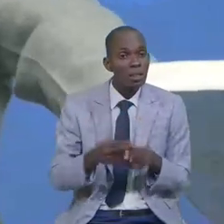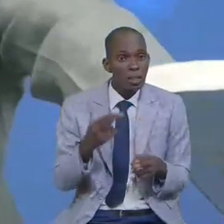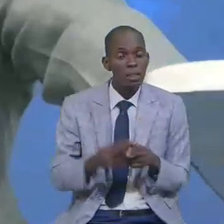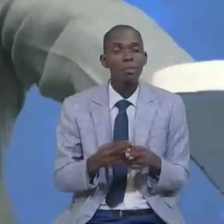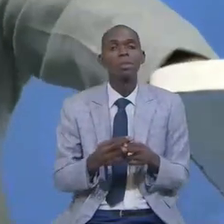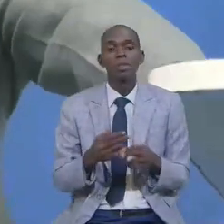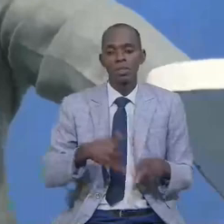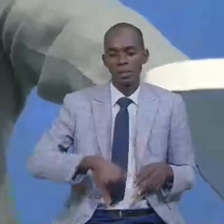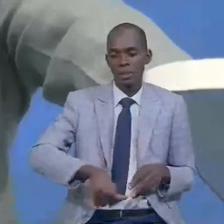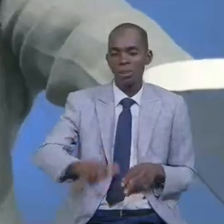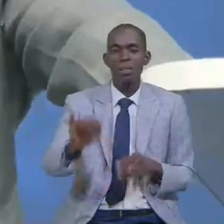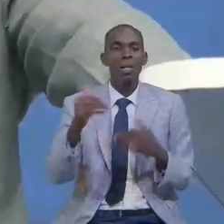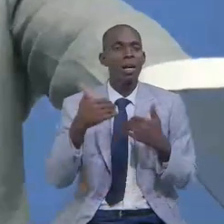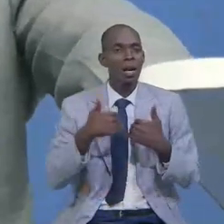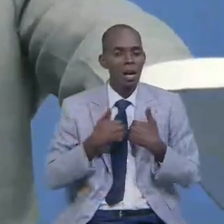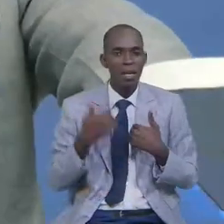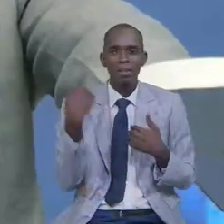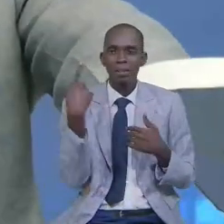toujours